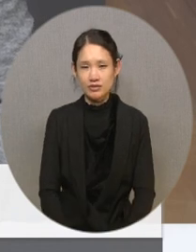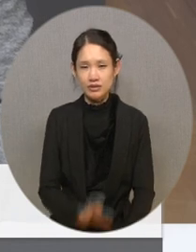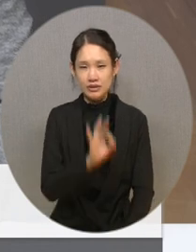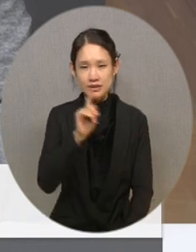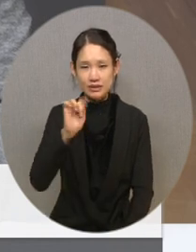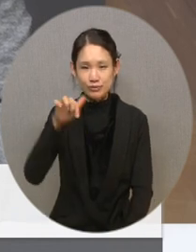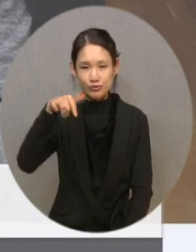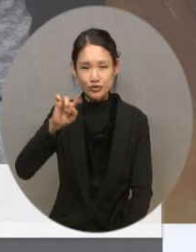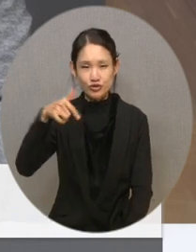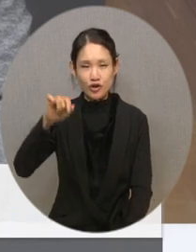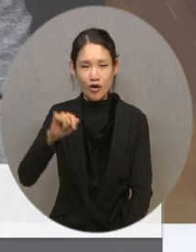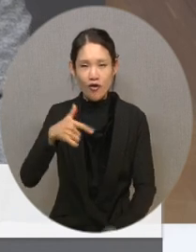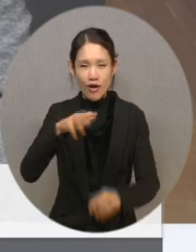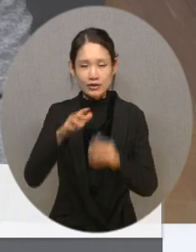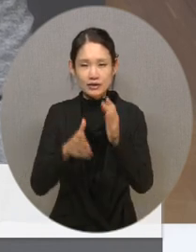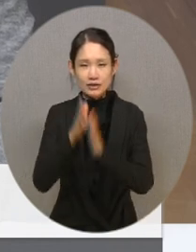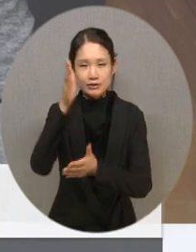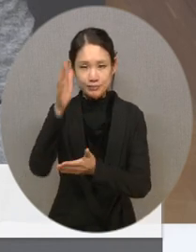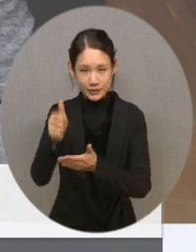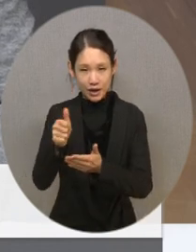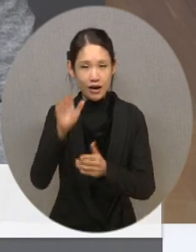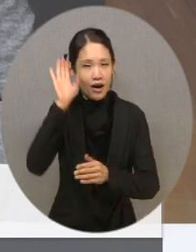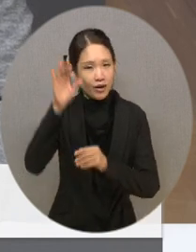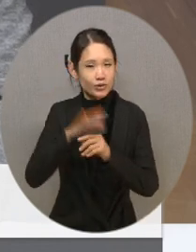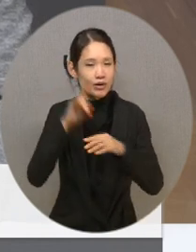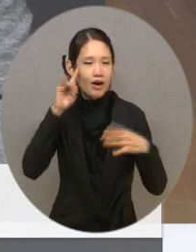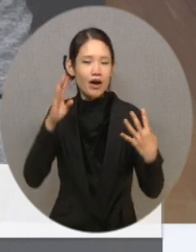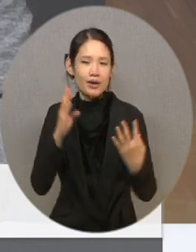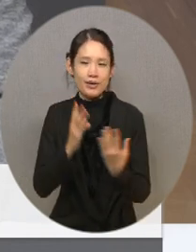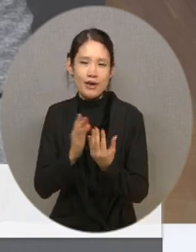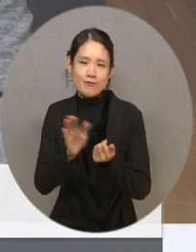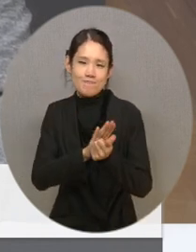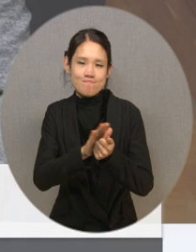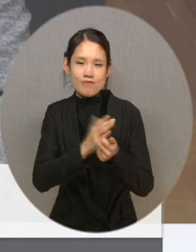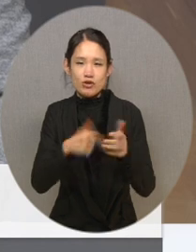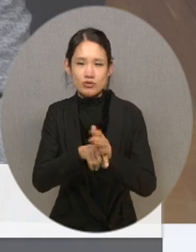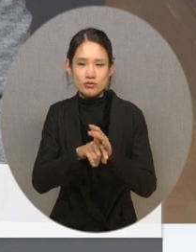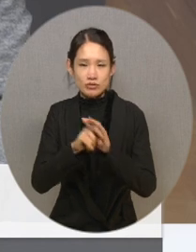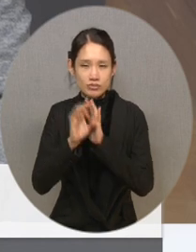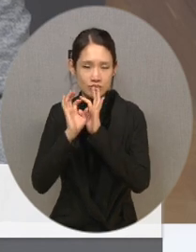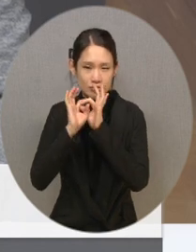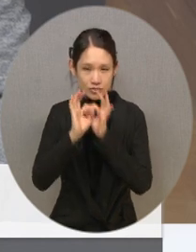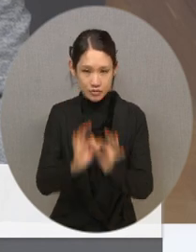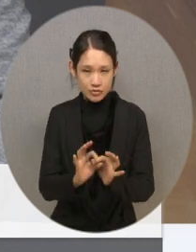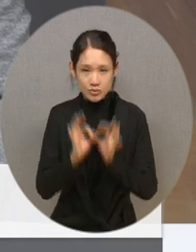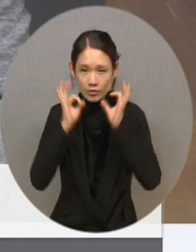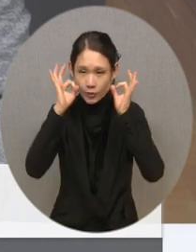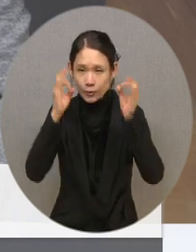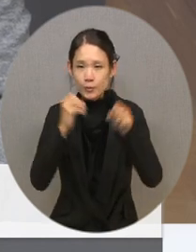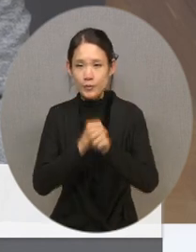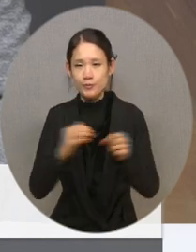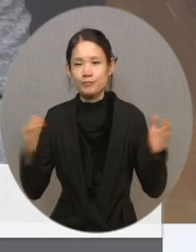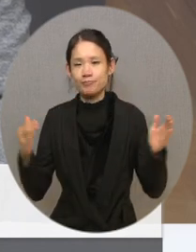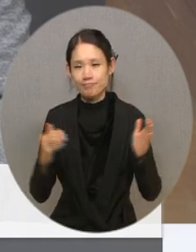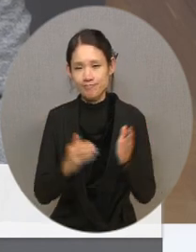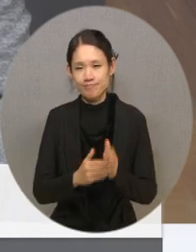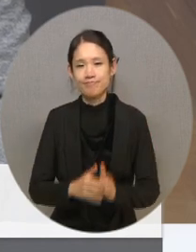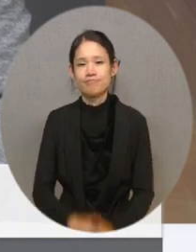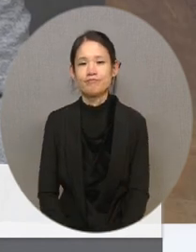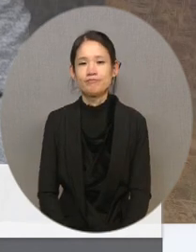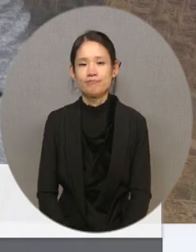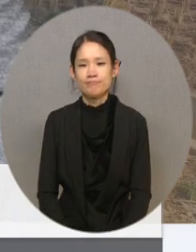임준영 강진읍장은 앞으로도 합당한 예우를 위해 지속적으로 노력하겠다고 말했습니다.